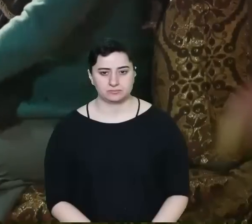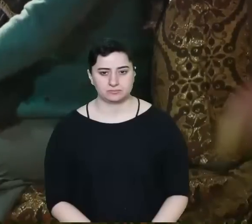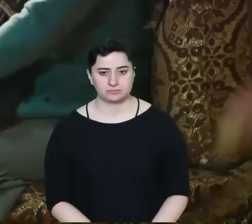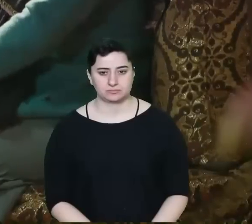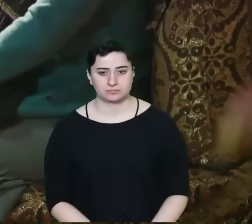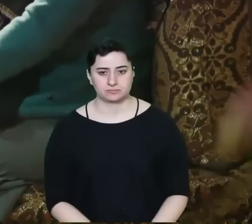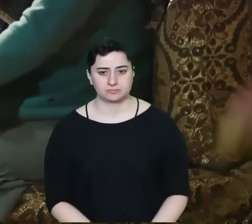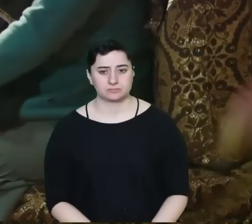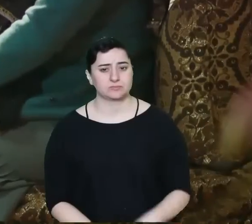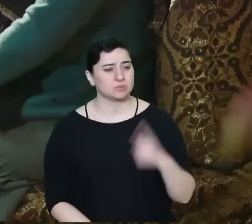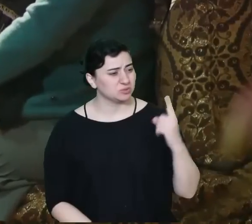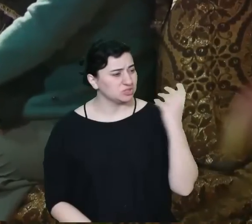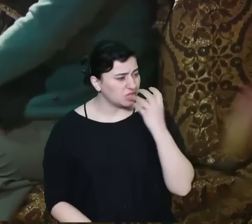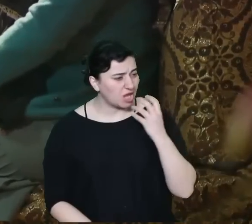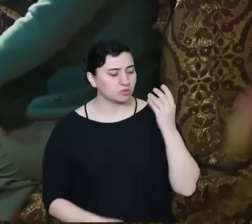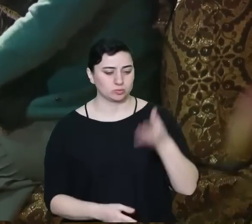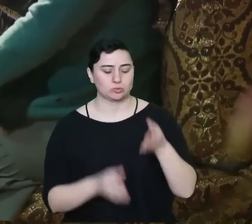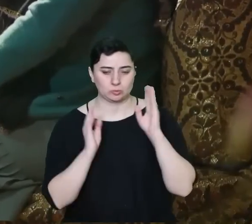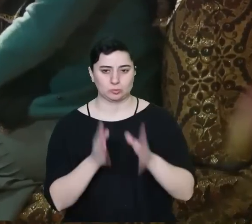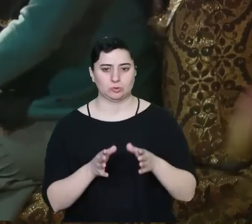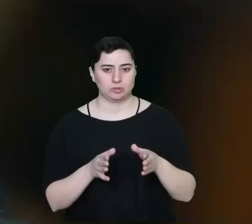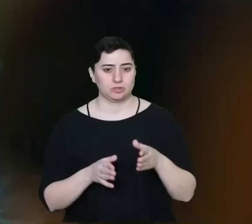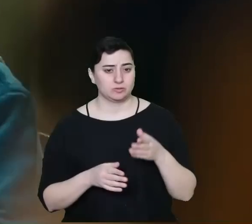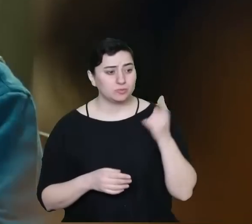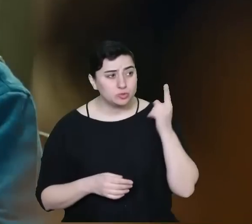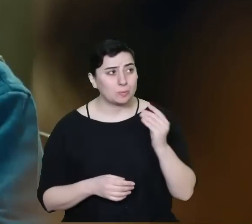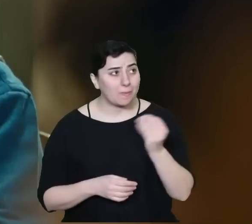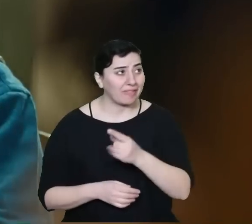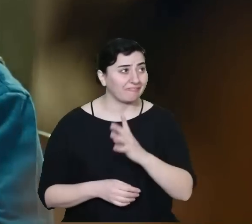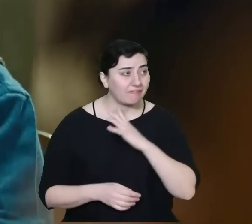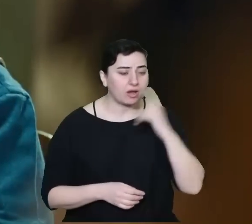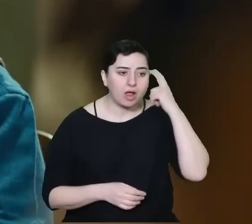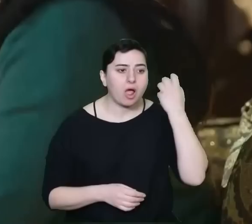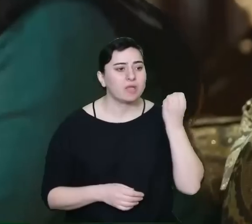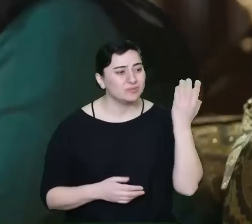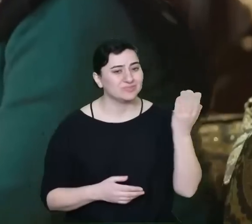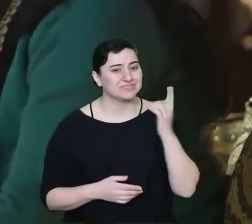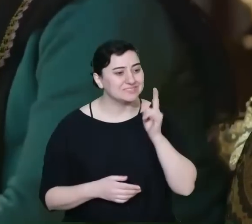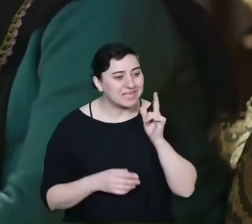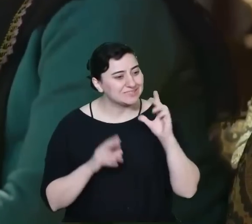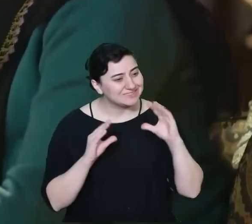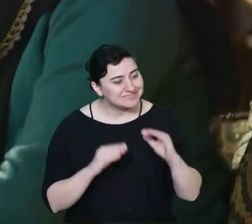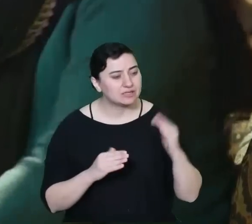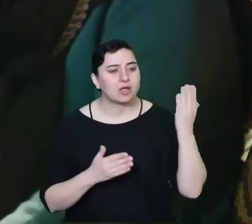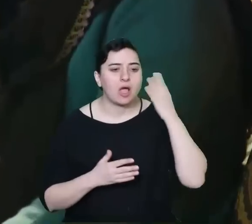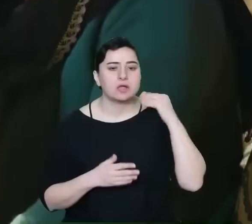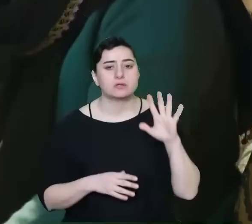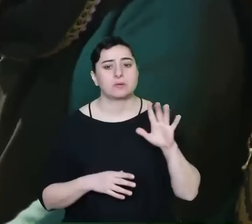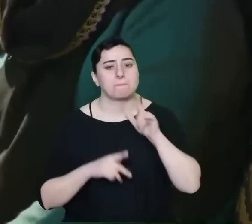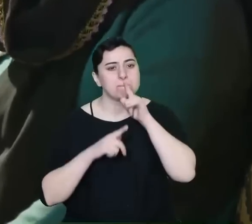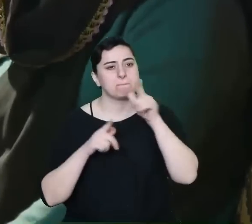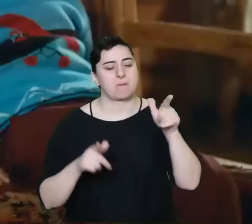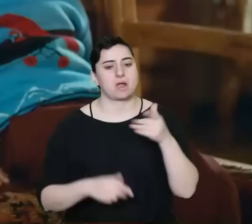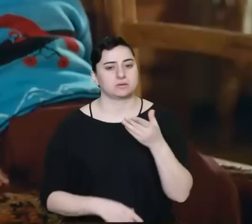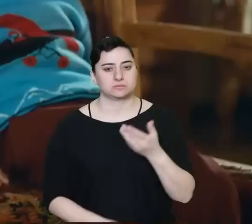Bak, bir türkümüz eksikti. Hiç diyor mu bu evde çocuk uyuyor? Biraz sesimi kısayım. Hayır, illa